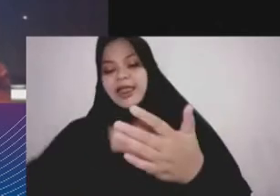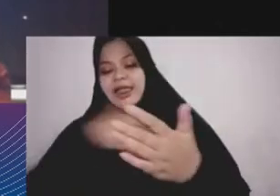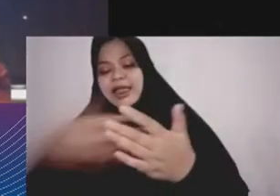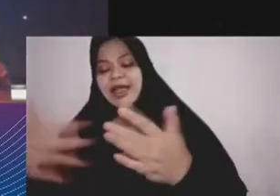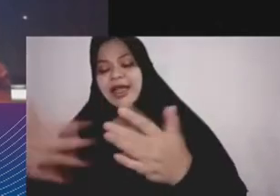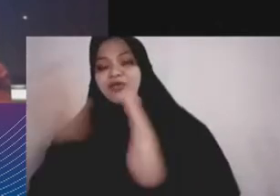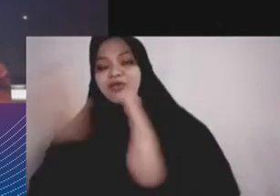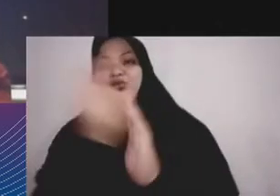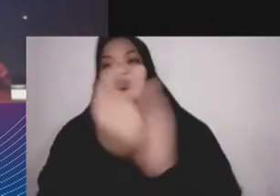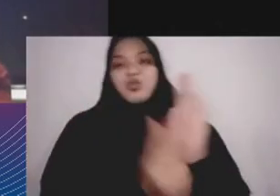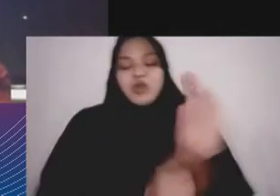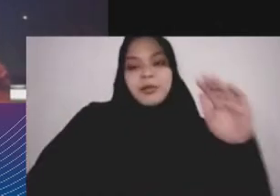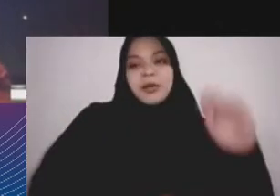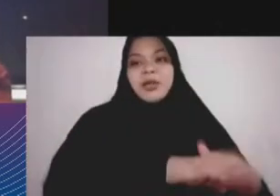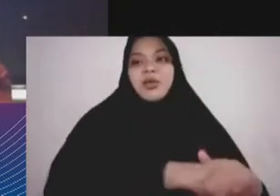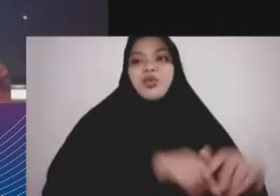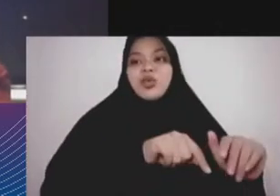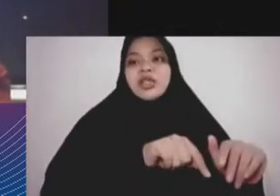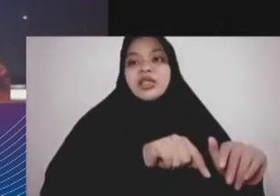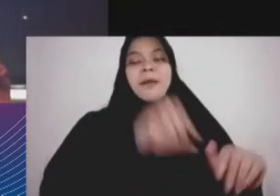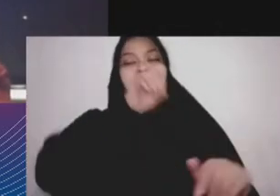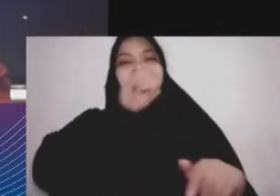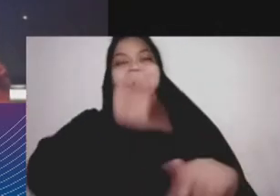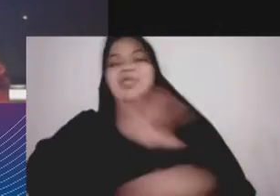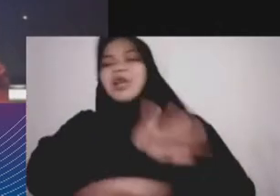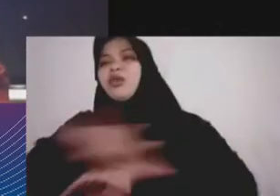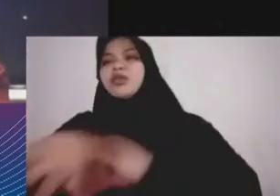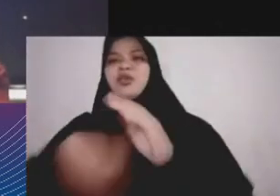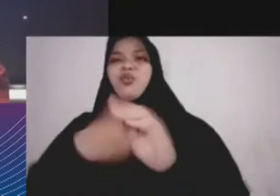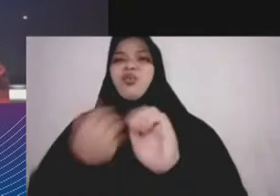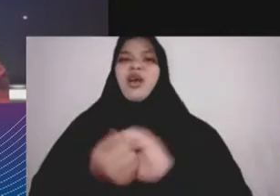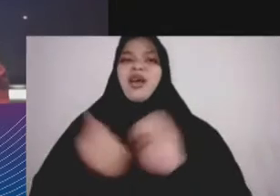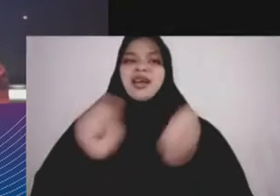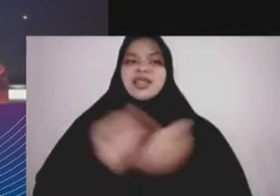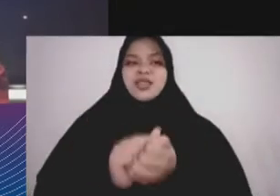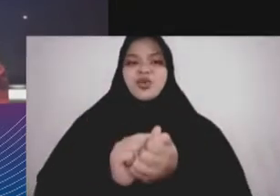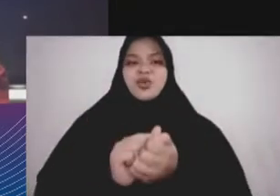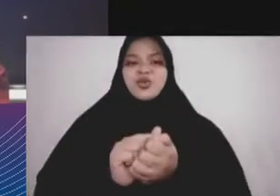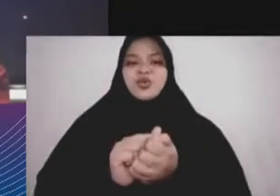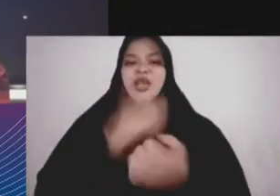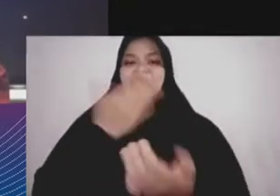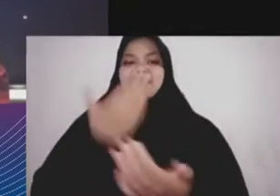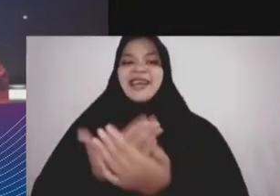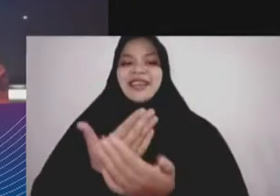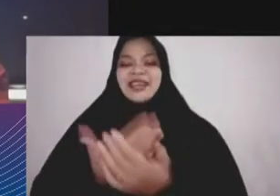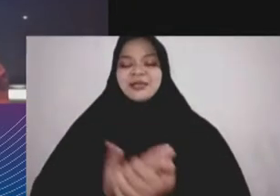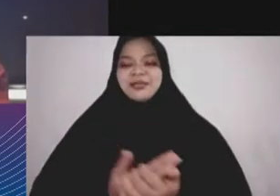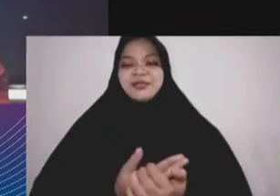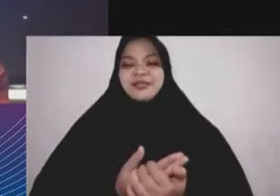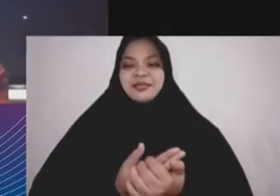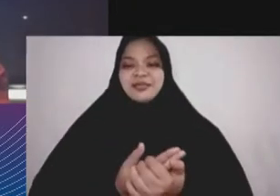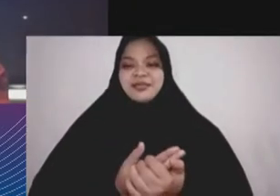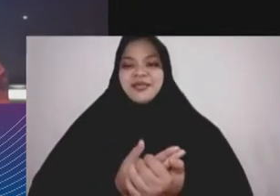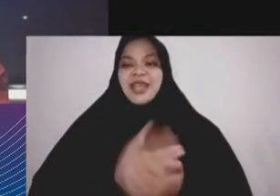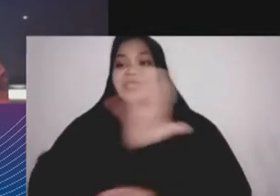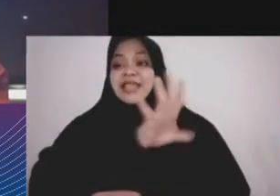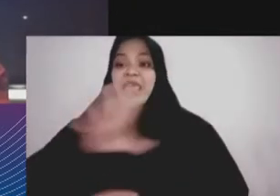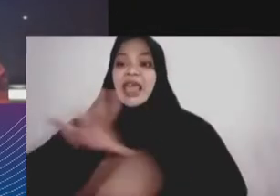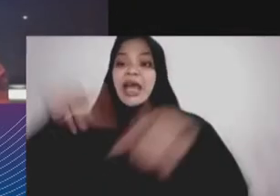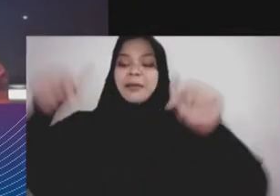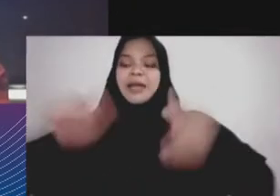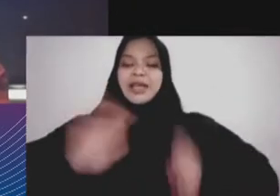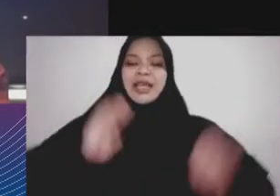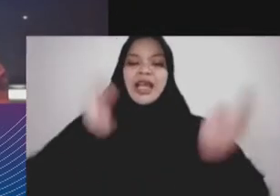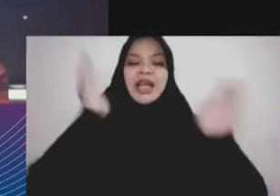memenuhi, menjawab semua kasus yang real, ya kan? Yang real, yang selama ini kita hadapi.